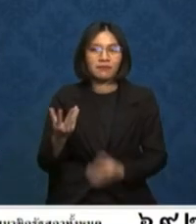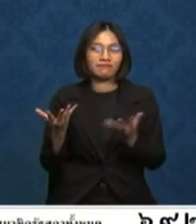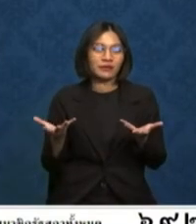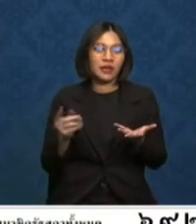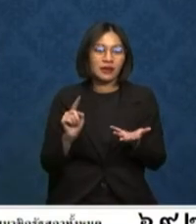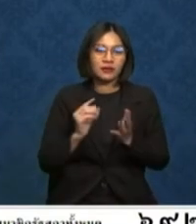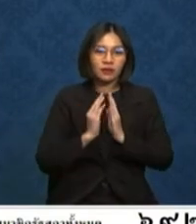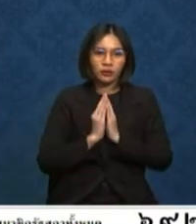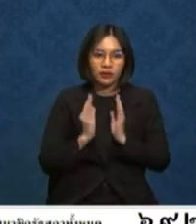ค่ะ